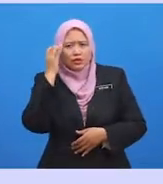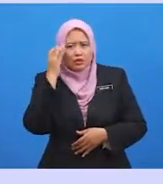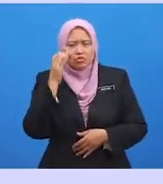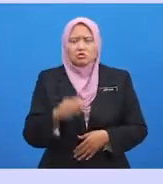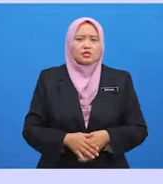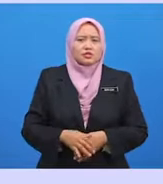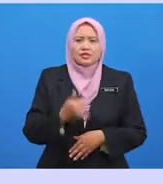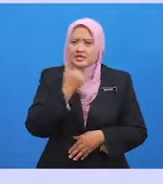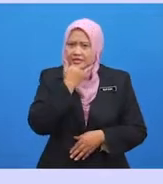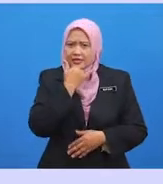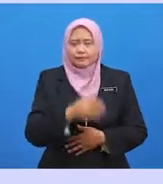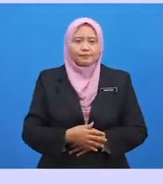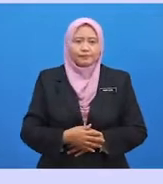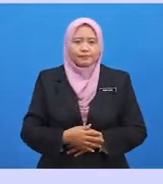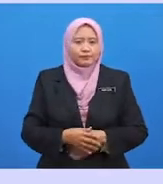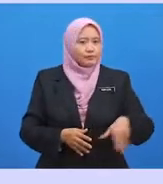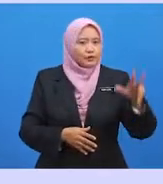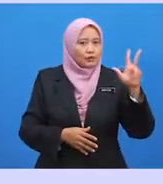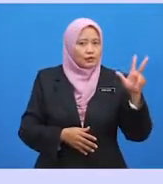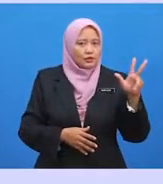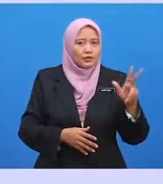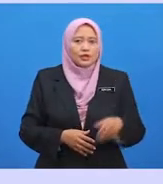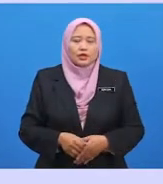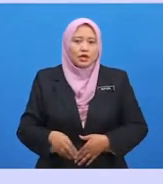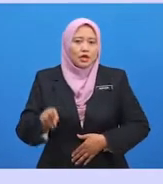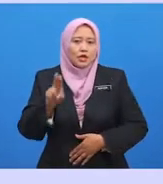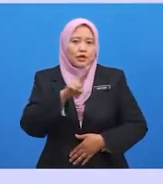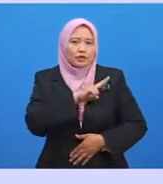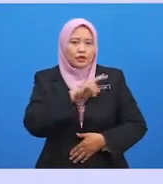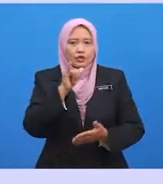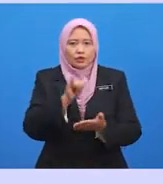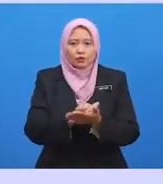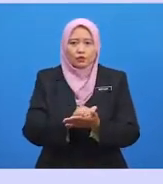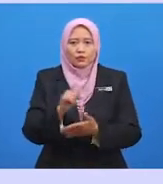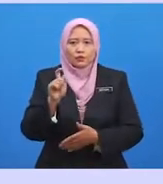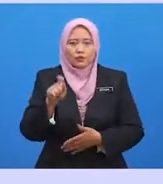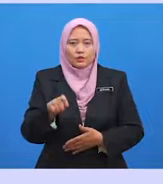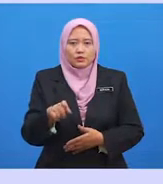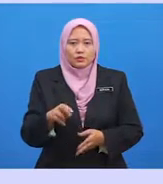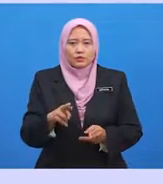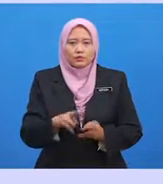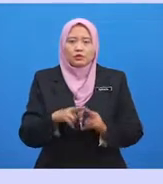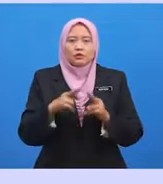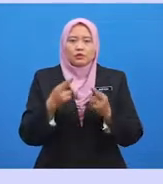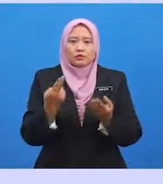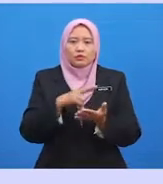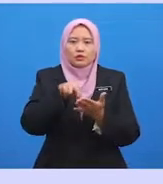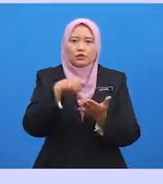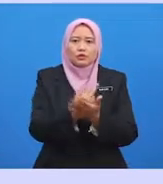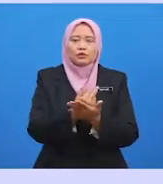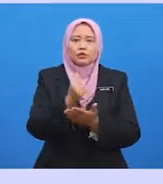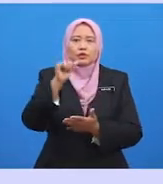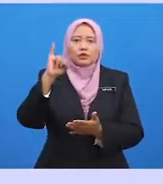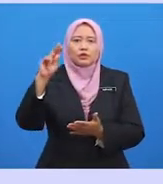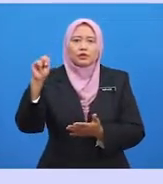ketiga kartu tersebut juga mesti merangkum IAIN dan manfaatnya yaitu